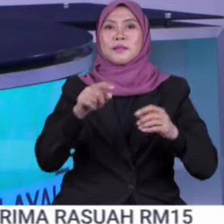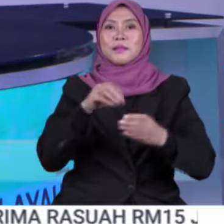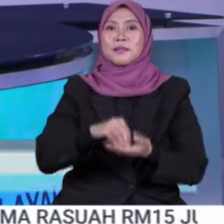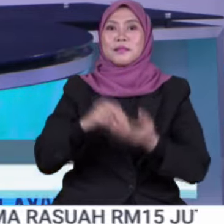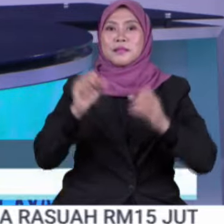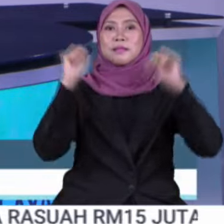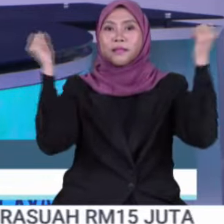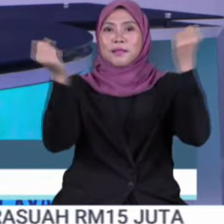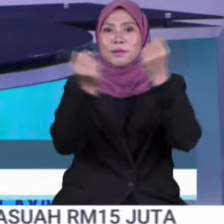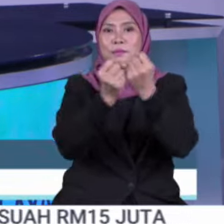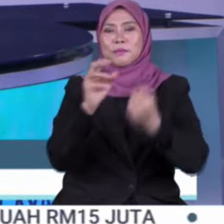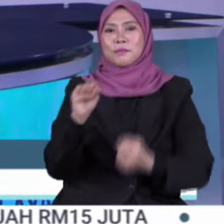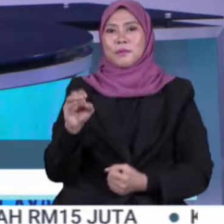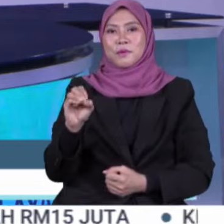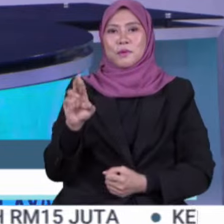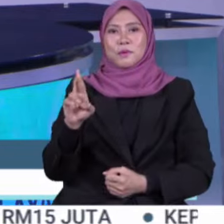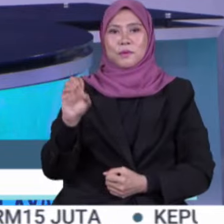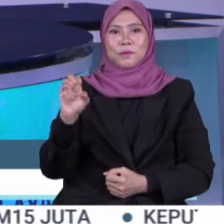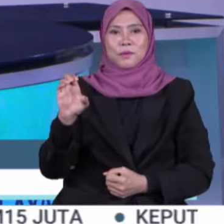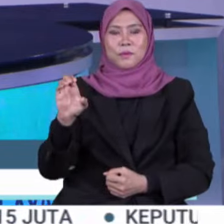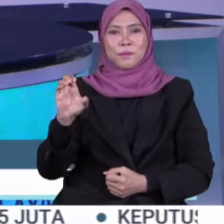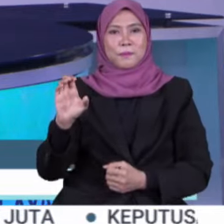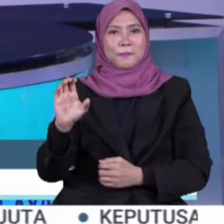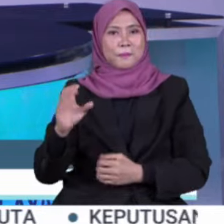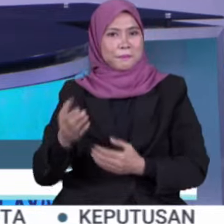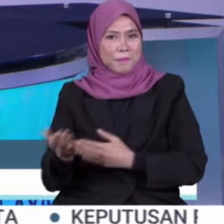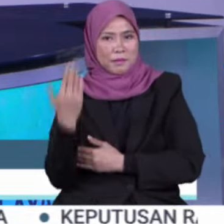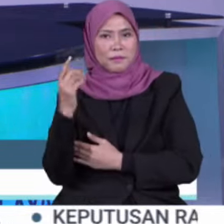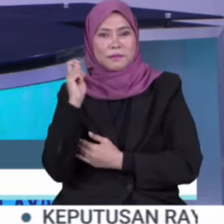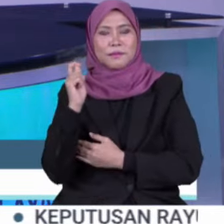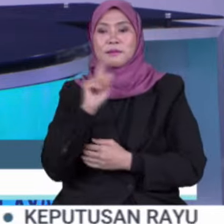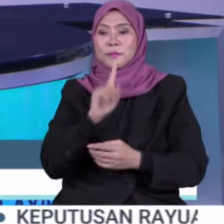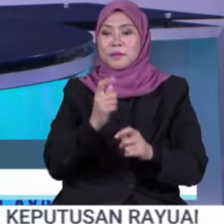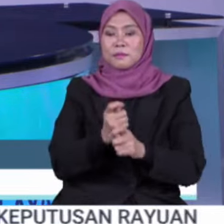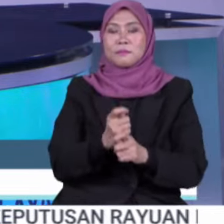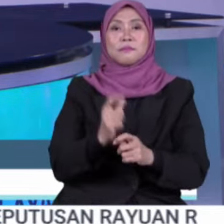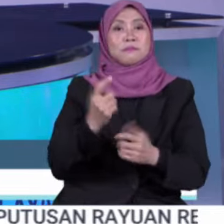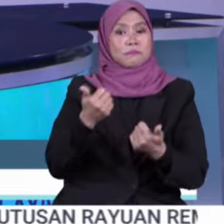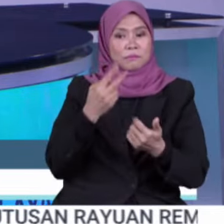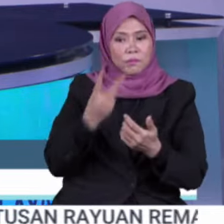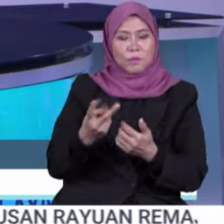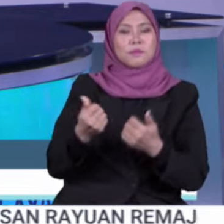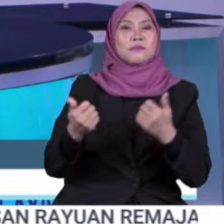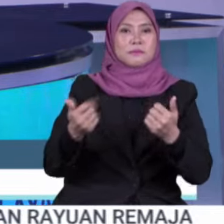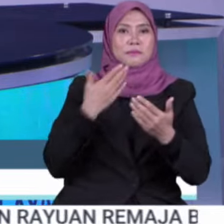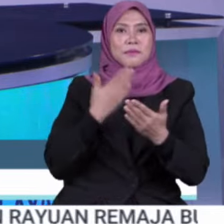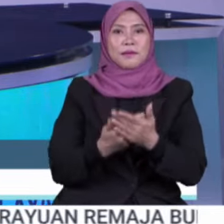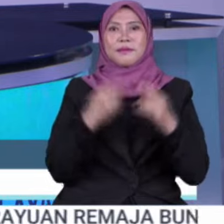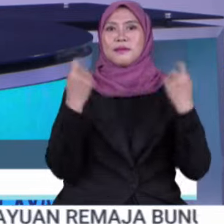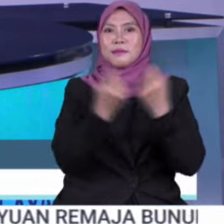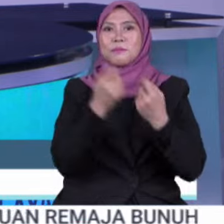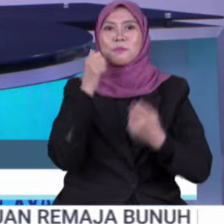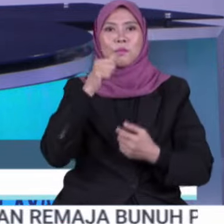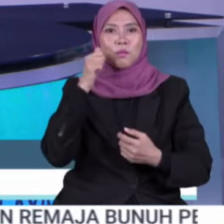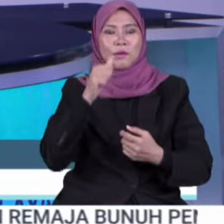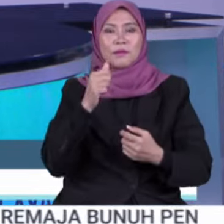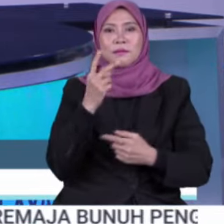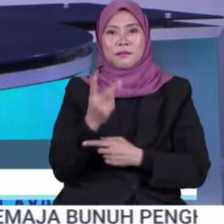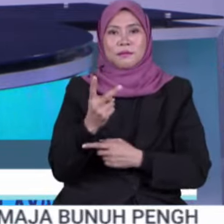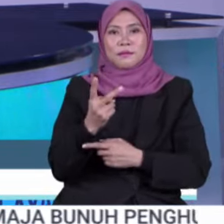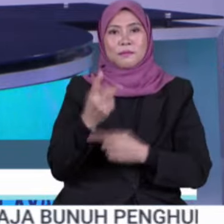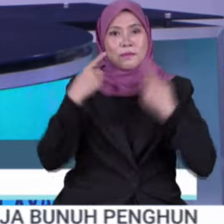Stadium Morodok Teco Phnom Penh pagi tadi. Pun begitu, ia tetap satu pencapaian yang baik dari pasukan wanita menyaksikan